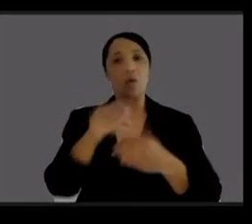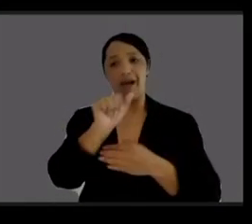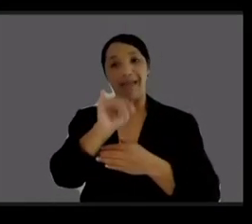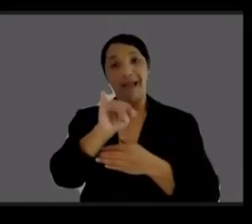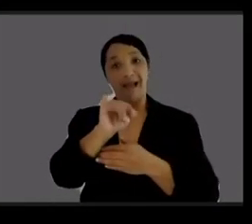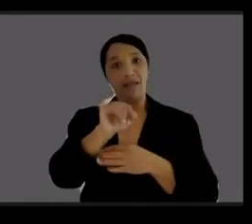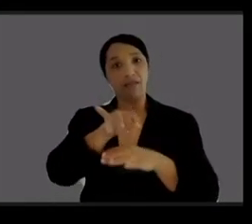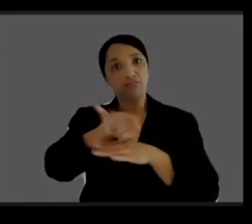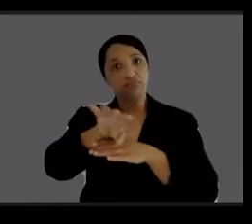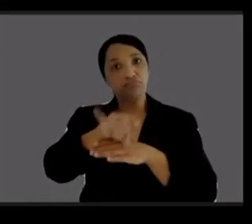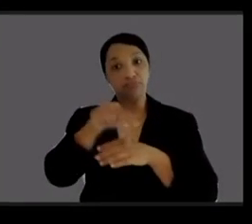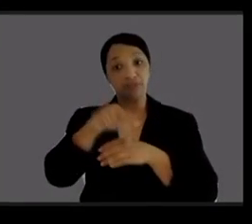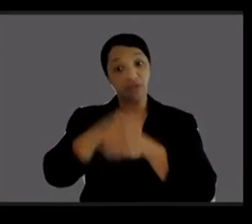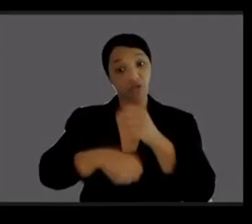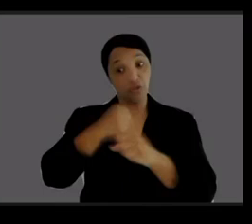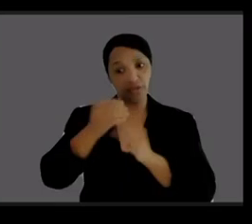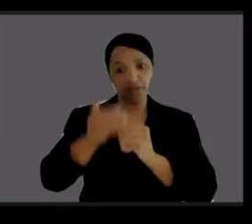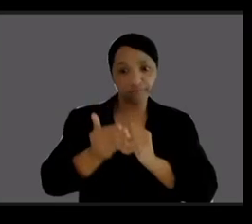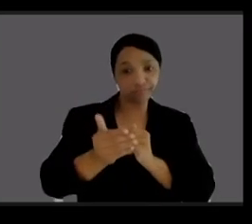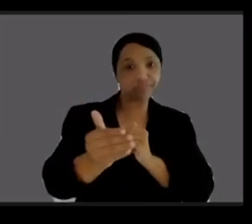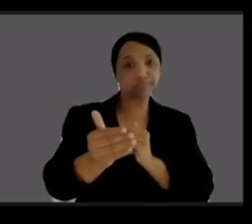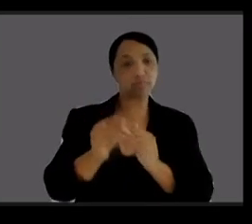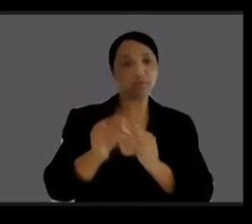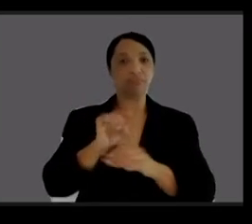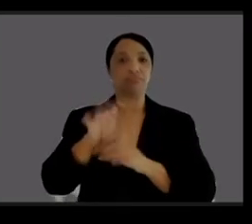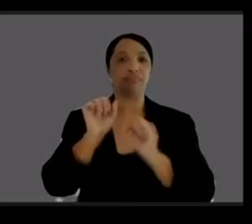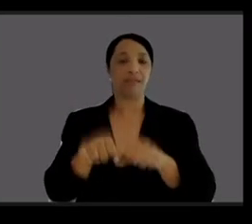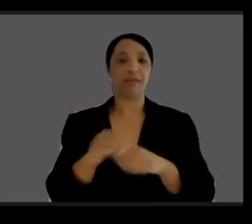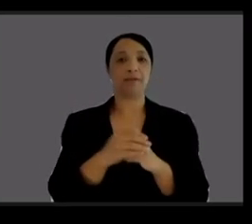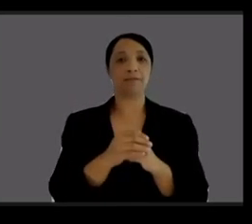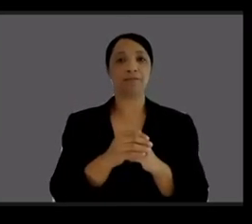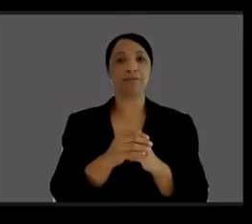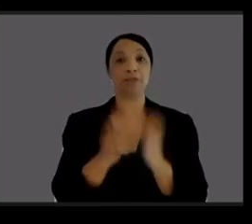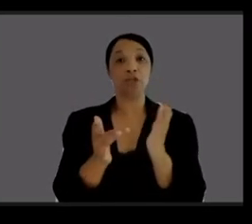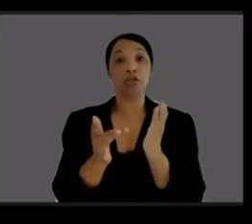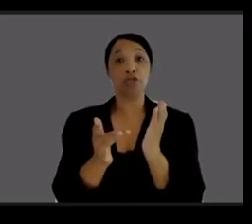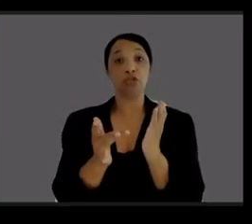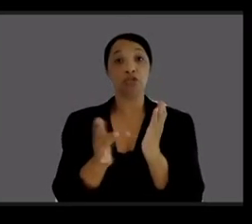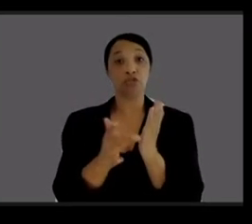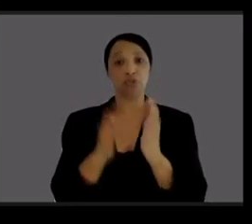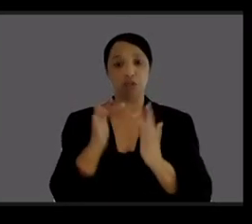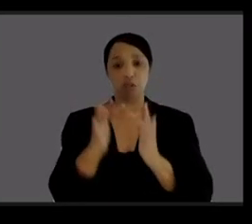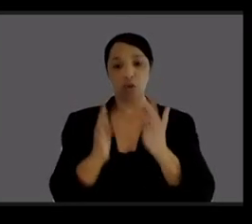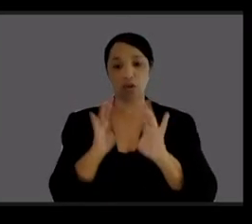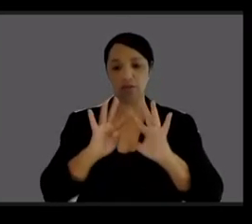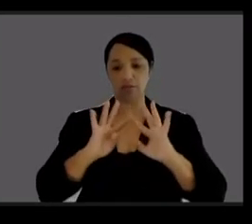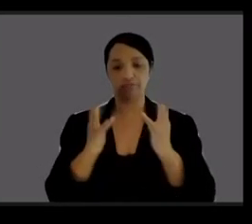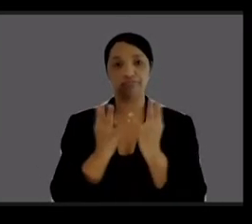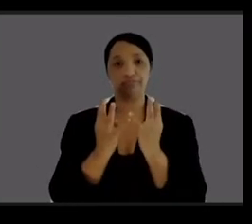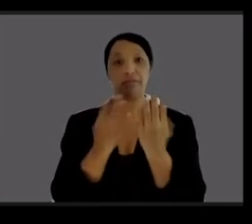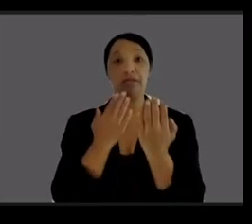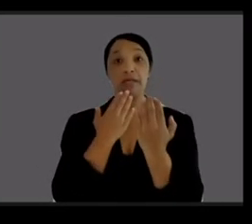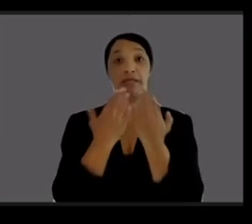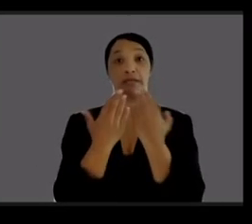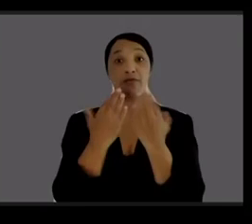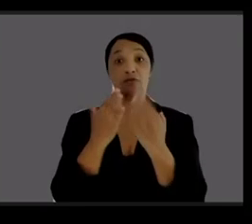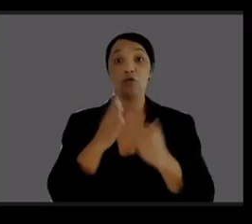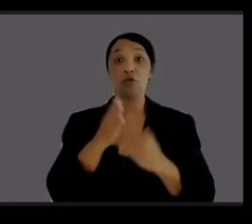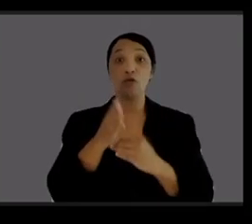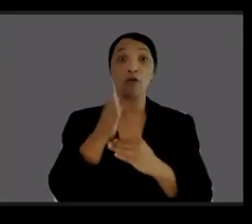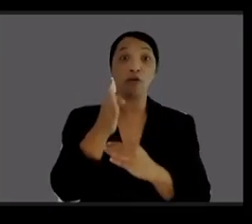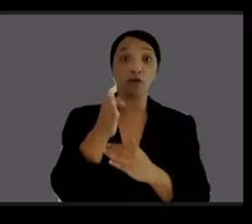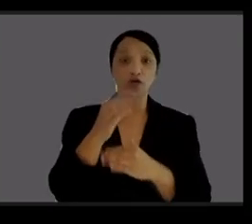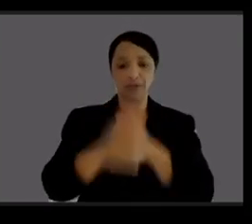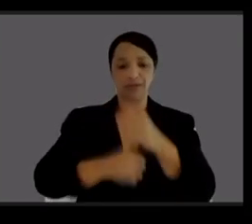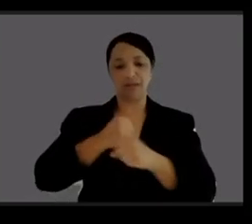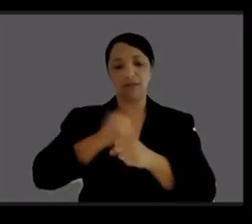年年底前提供初步的建议。全球数字契约也是提议在2024年的未来峰会上通过，